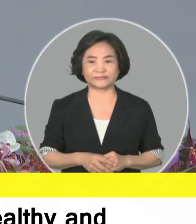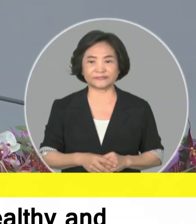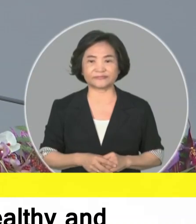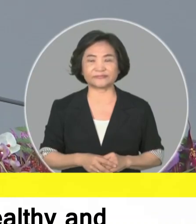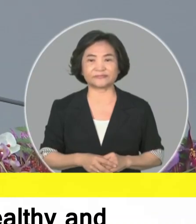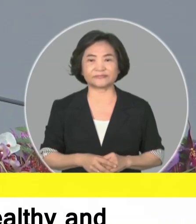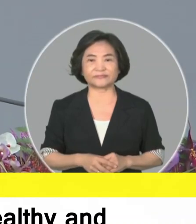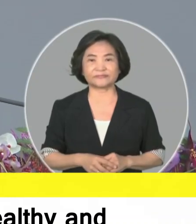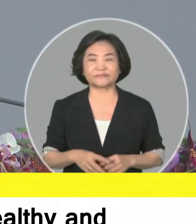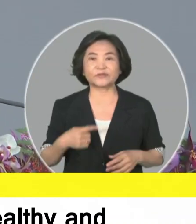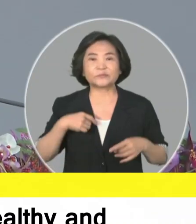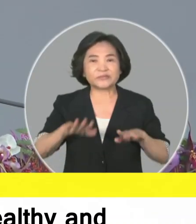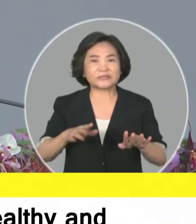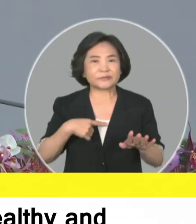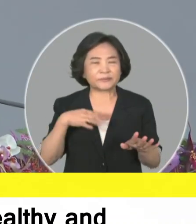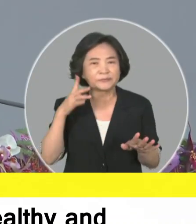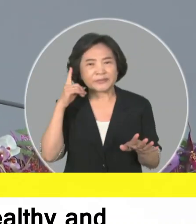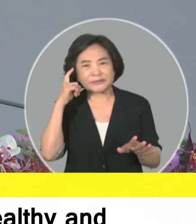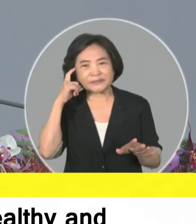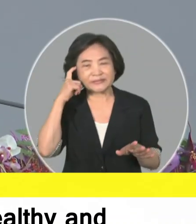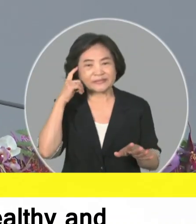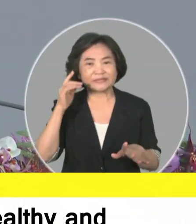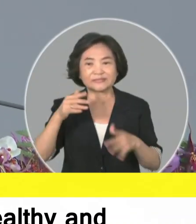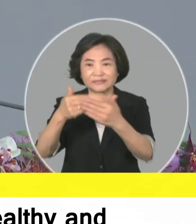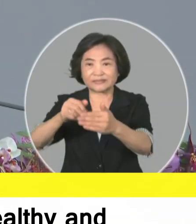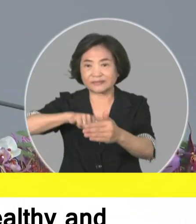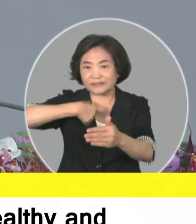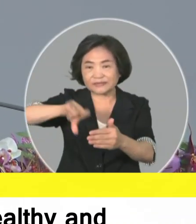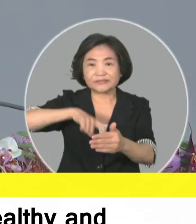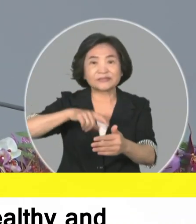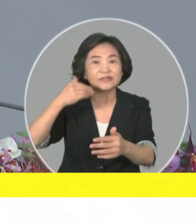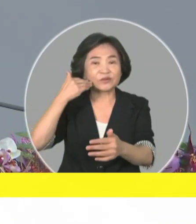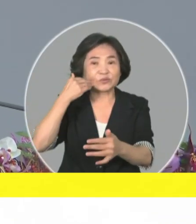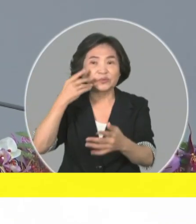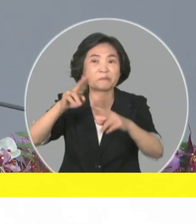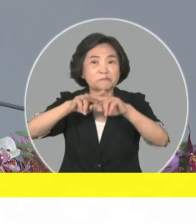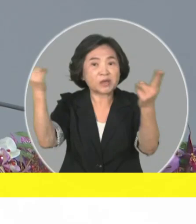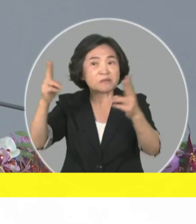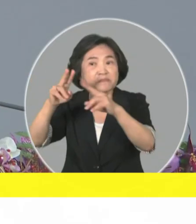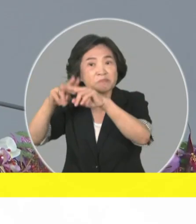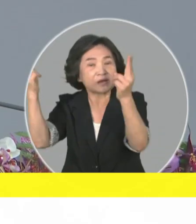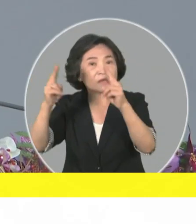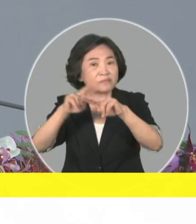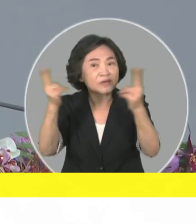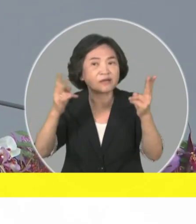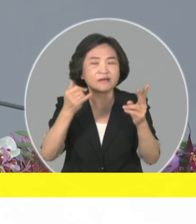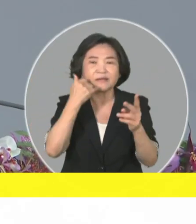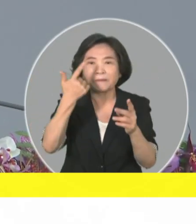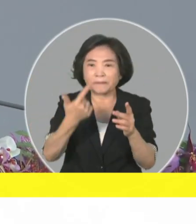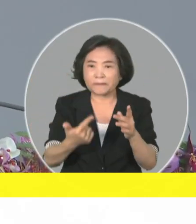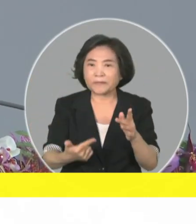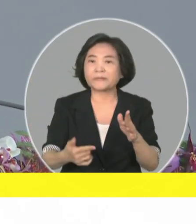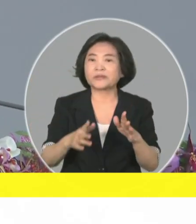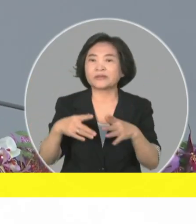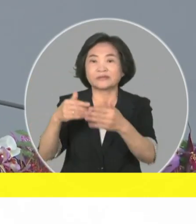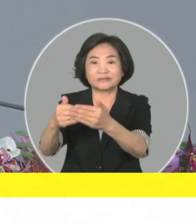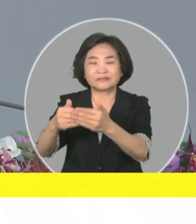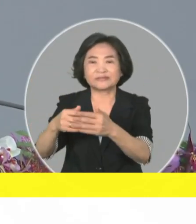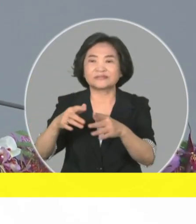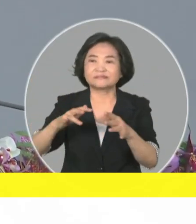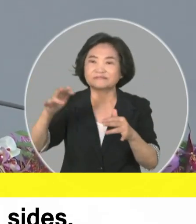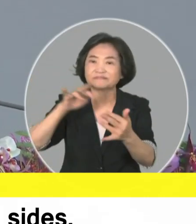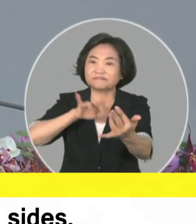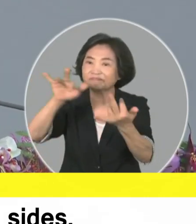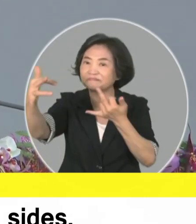我们期待在两岸边境解封之后，能够逐步恢复两岸人民之